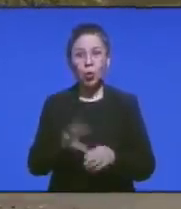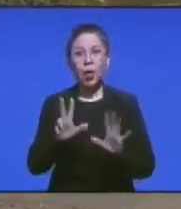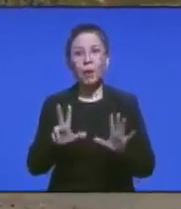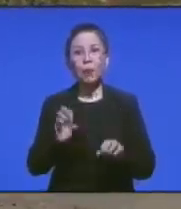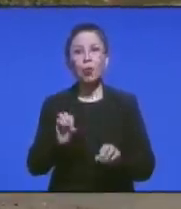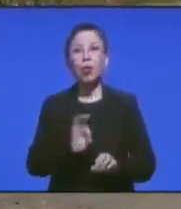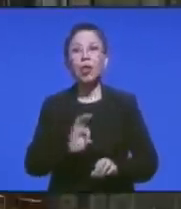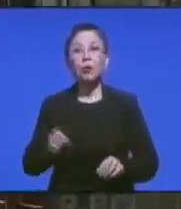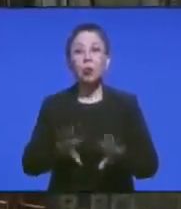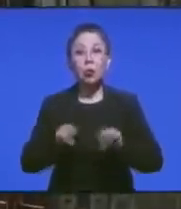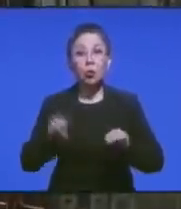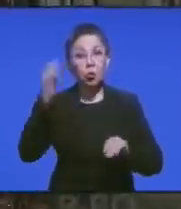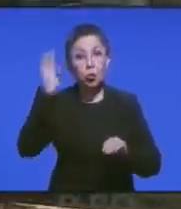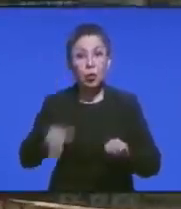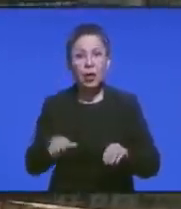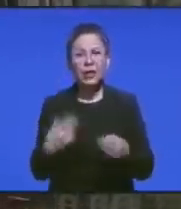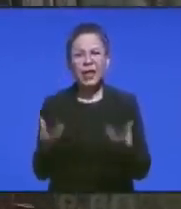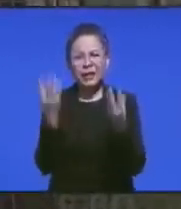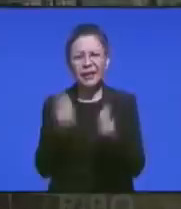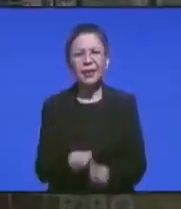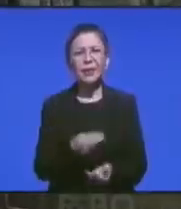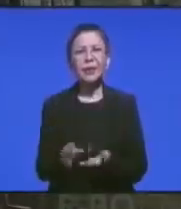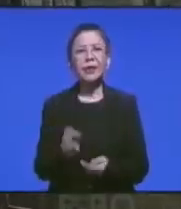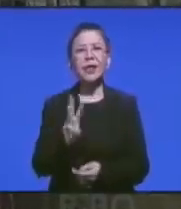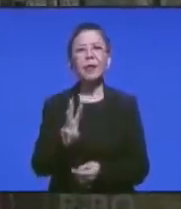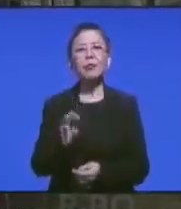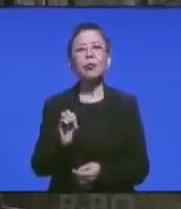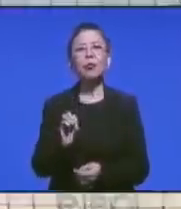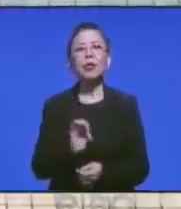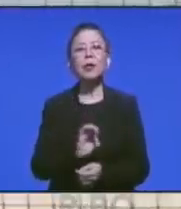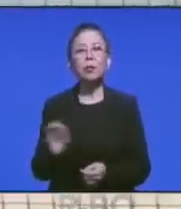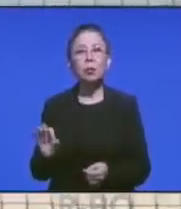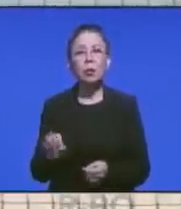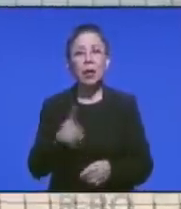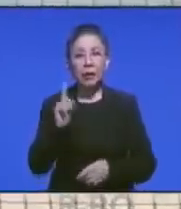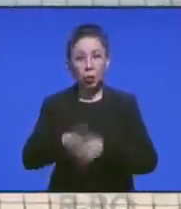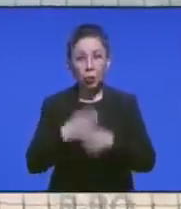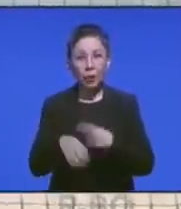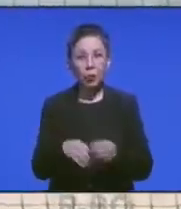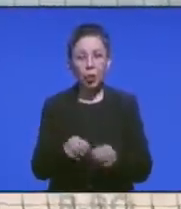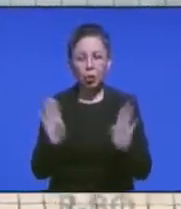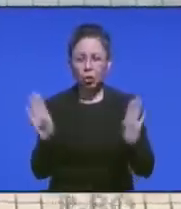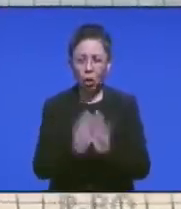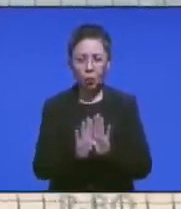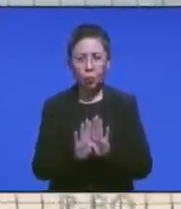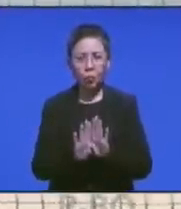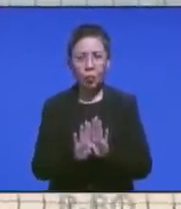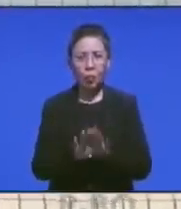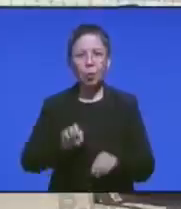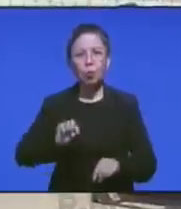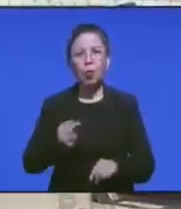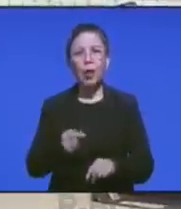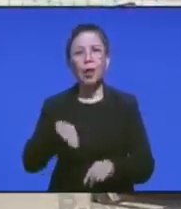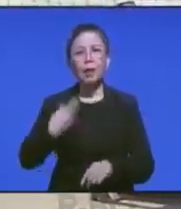80.000 buruh, kini hanya tersisa 30.000 saja. Salah satu pabrik bahkan telah berhenti beroperasi sejak